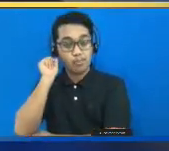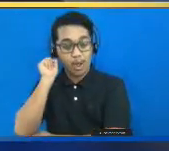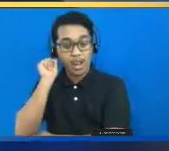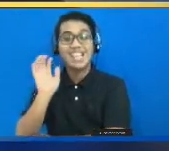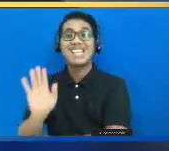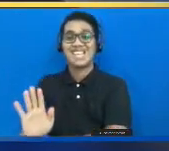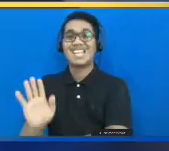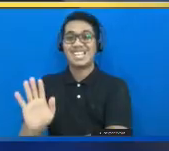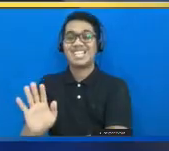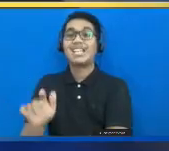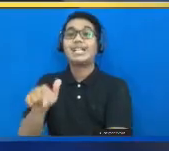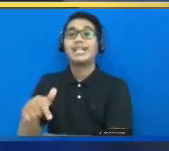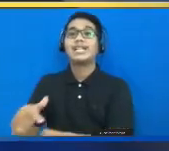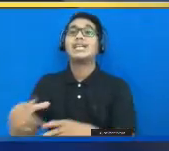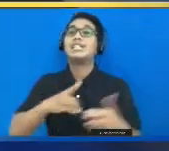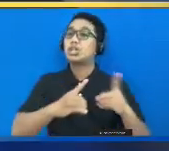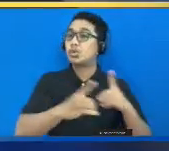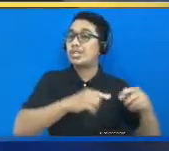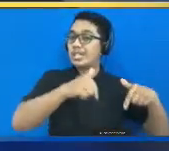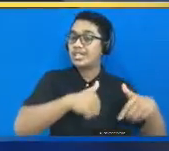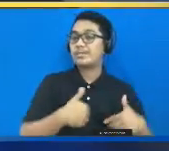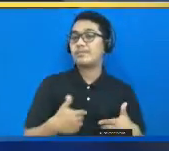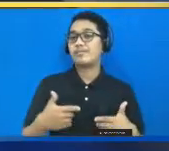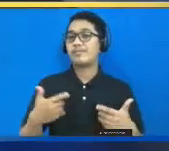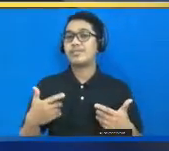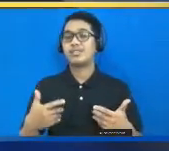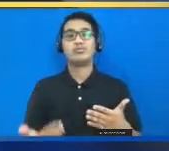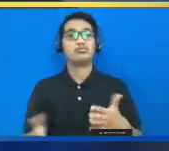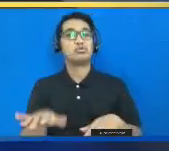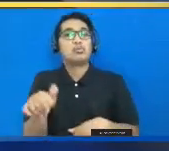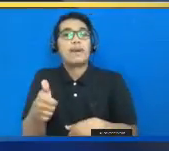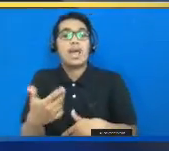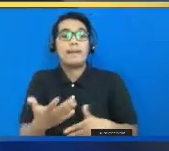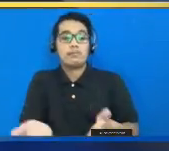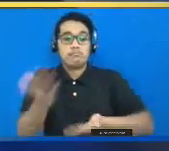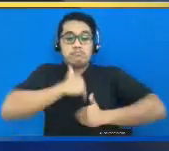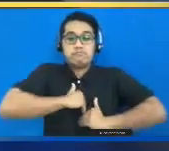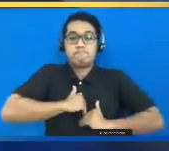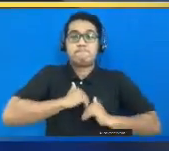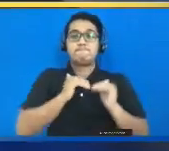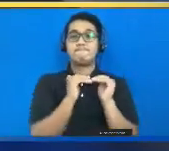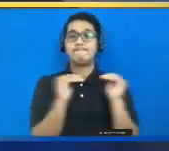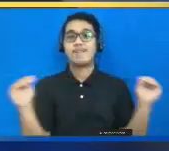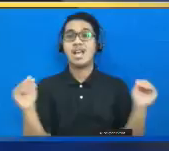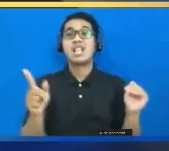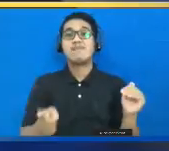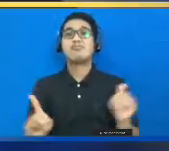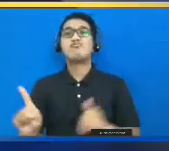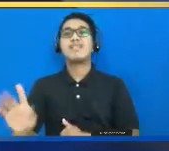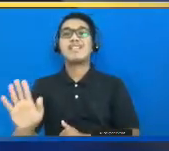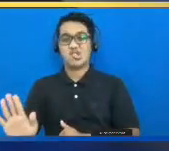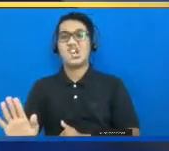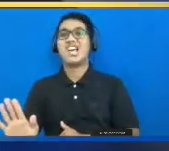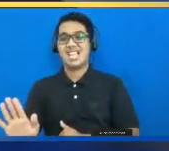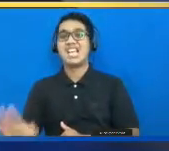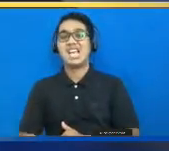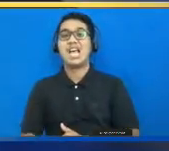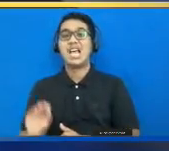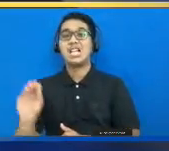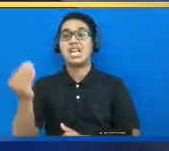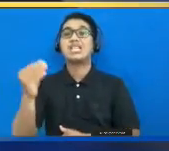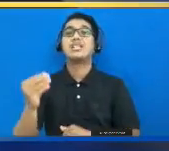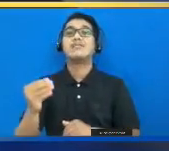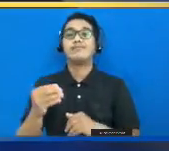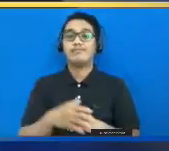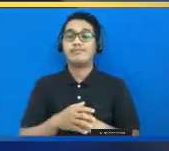ada di this panel kita nih Agak gender inequality ya sebenarnya karena cuman satu perempuannya direktur the glider hop bisnis